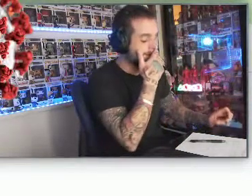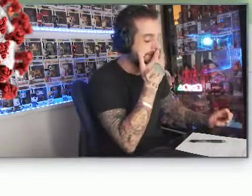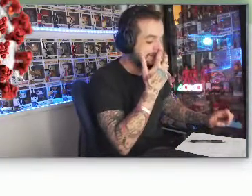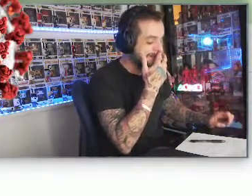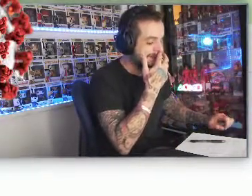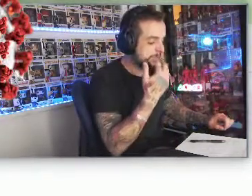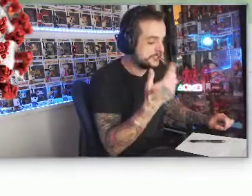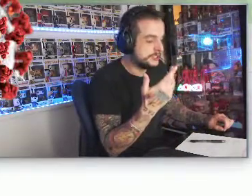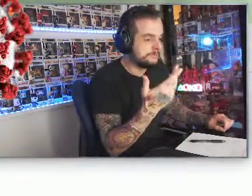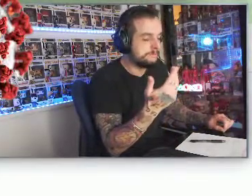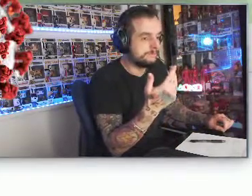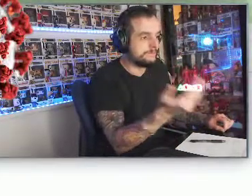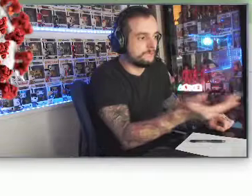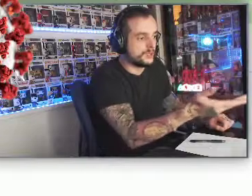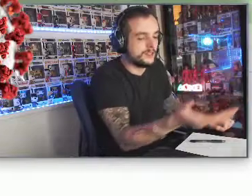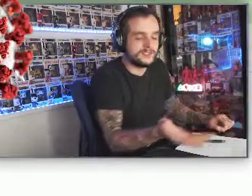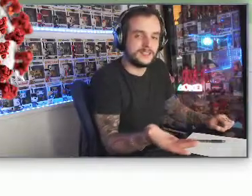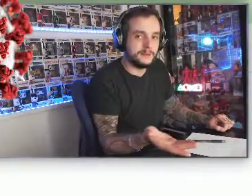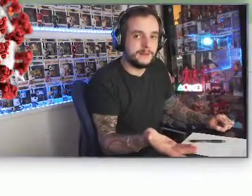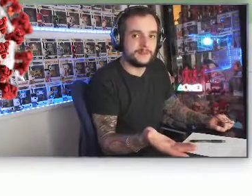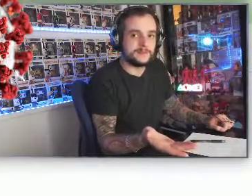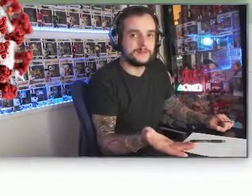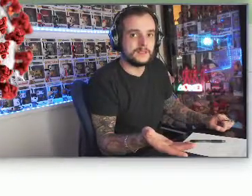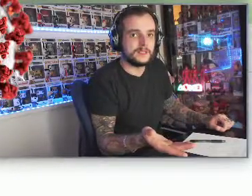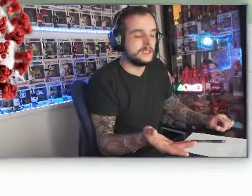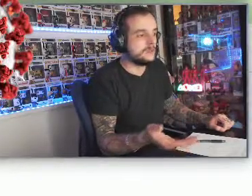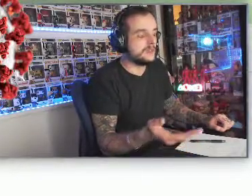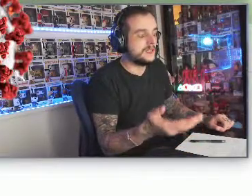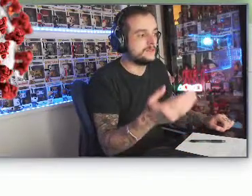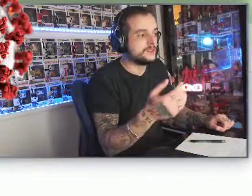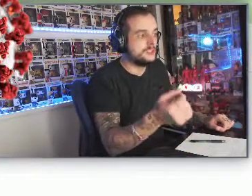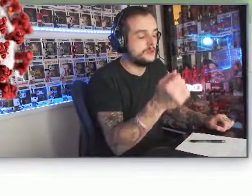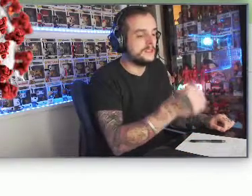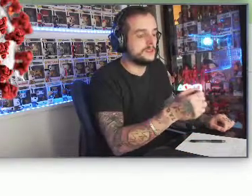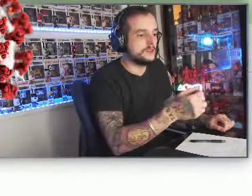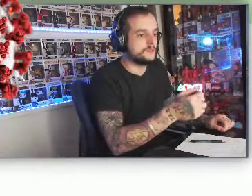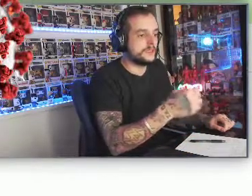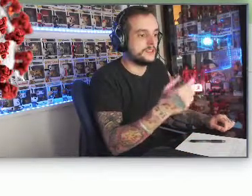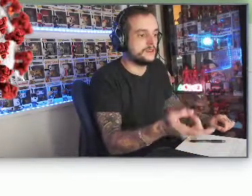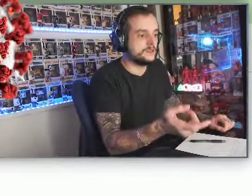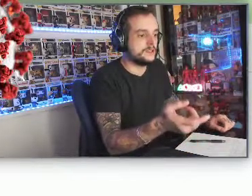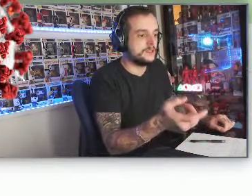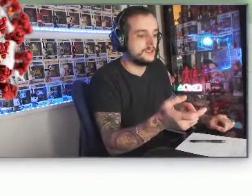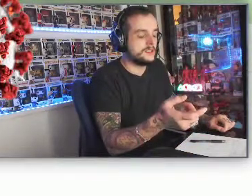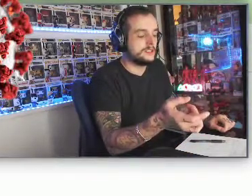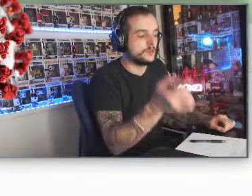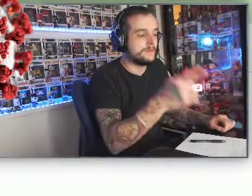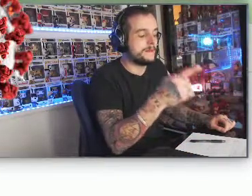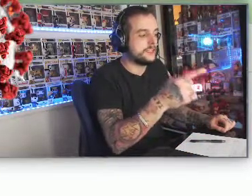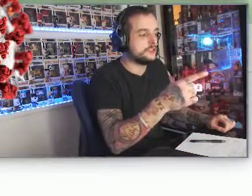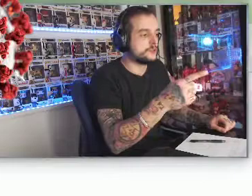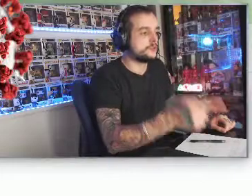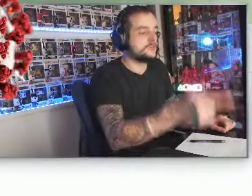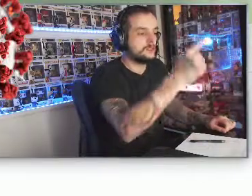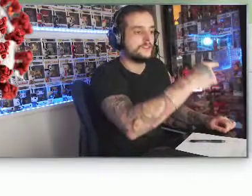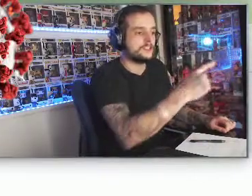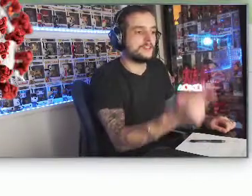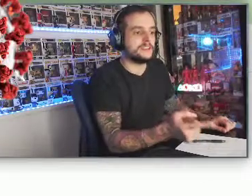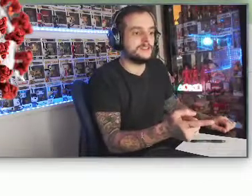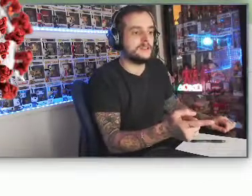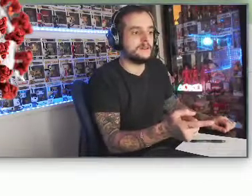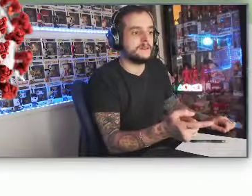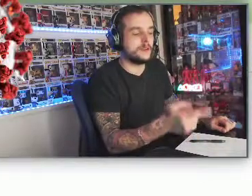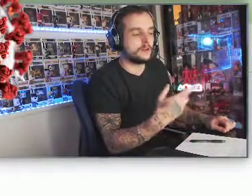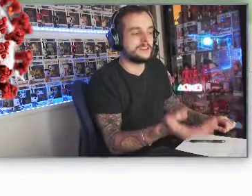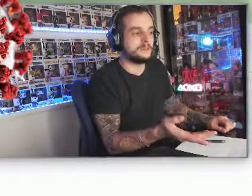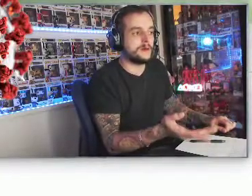quoi. Mais pour les gosses, c'était les mêmes. Donc là, ils vont diluer les doses pour les gosses qui ont les mêmes âges que ceux qui sont faits déjà